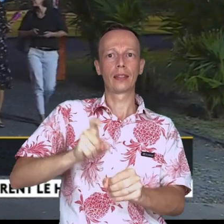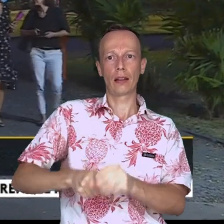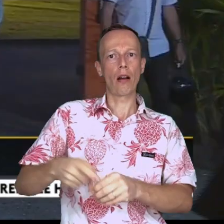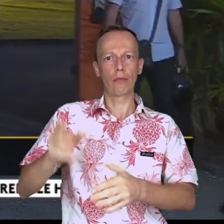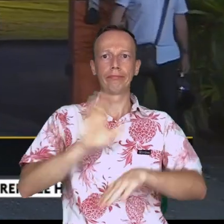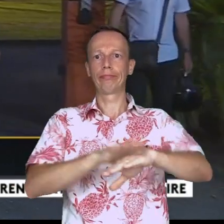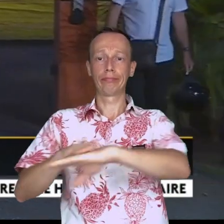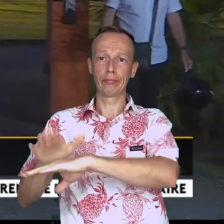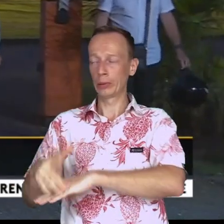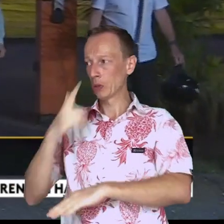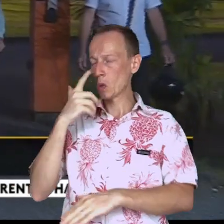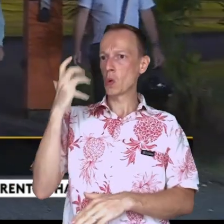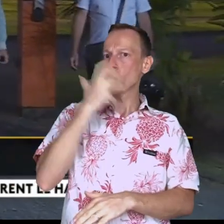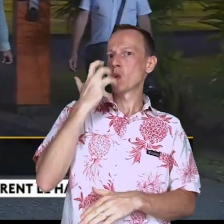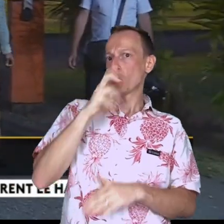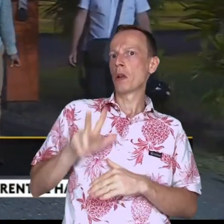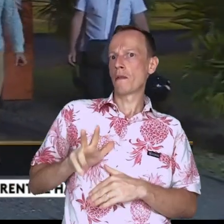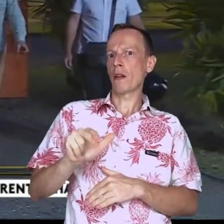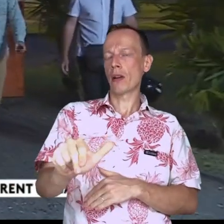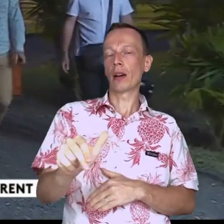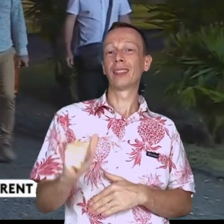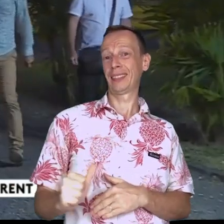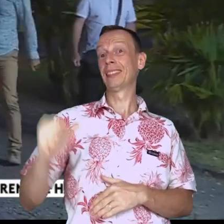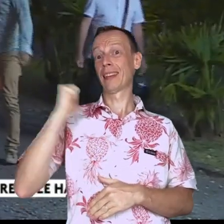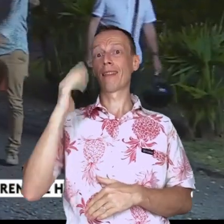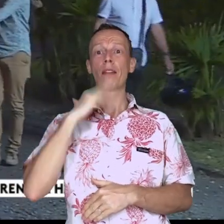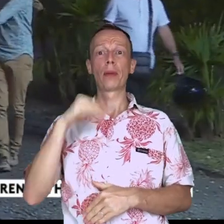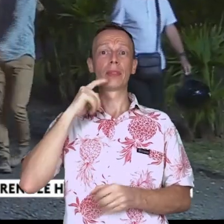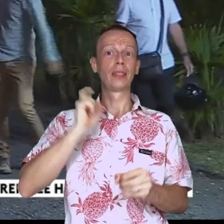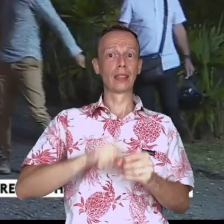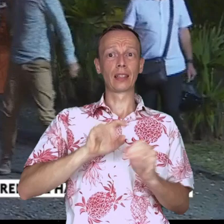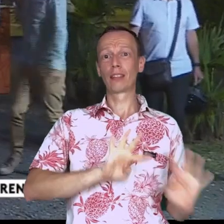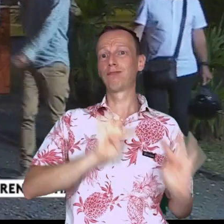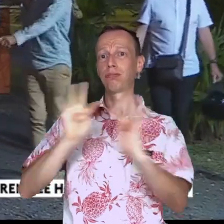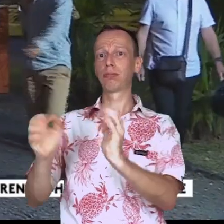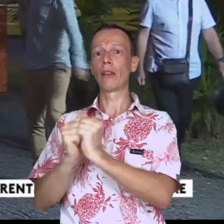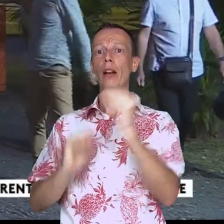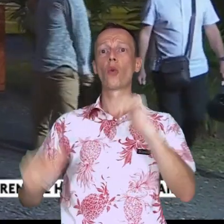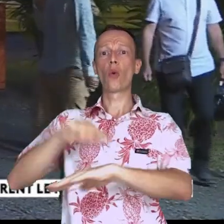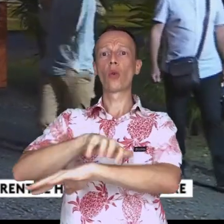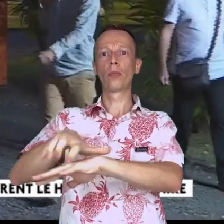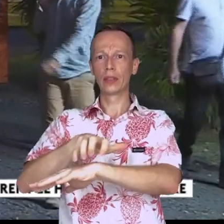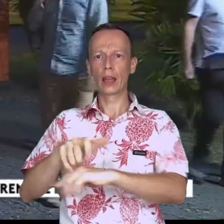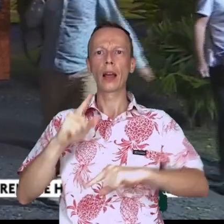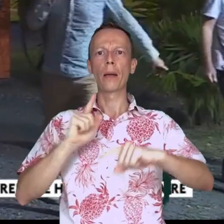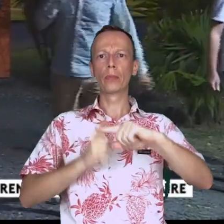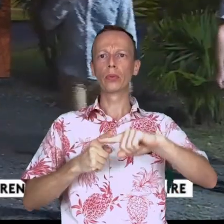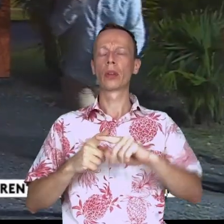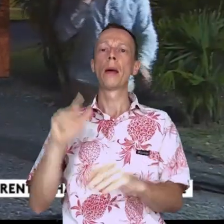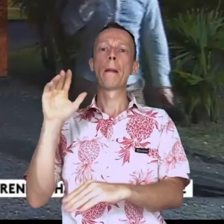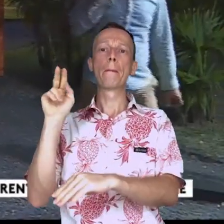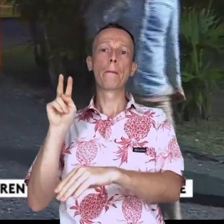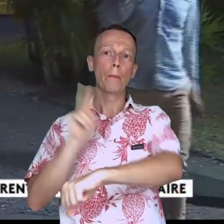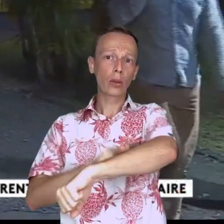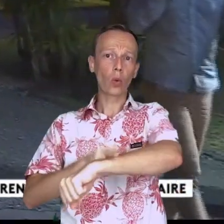les patrons. Objectif, éviter bien sûr cette grève qui risque de faire couler les entreprises. Les syndicats des salariés exigent une